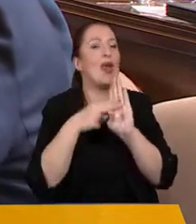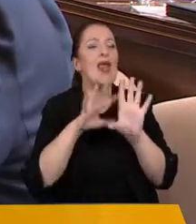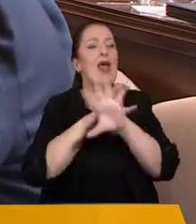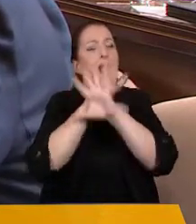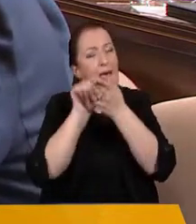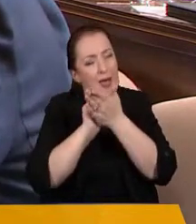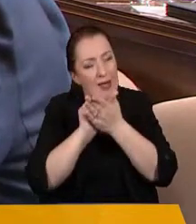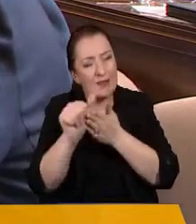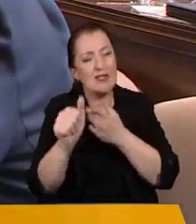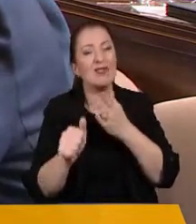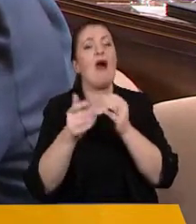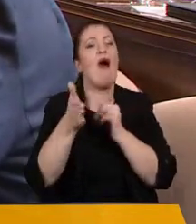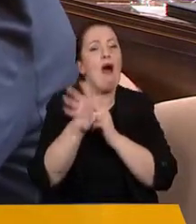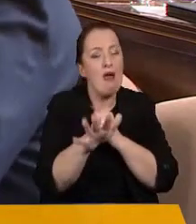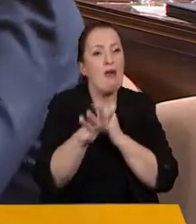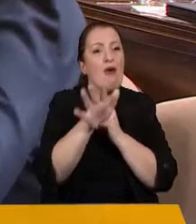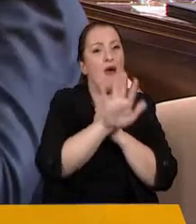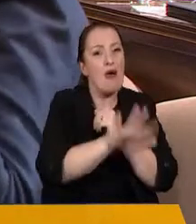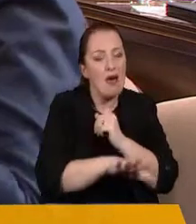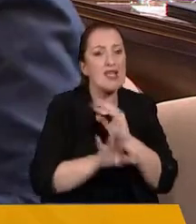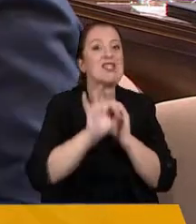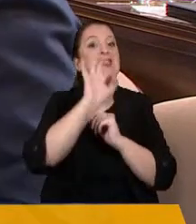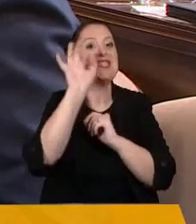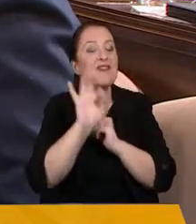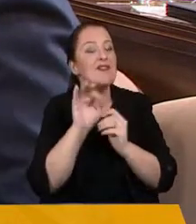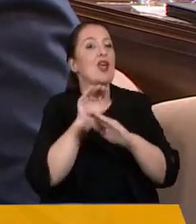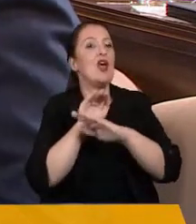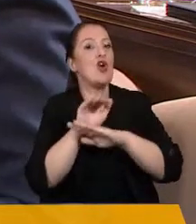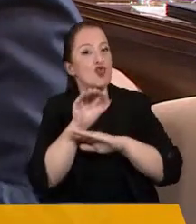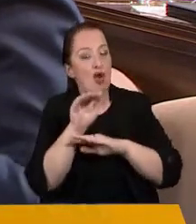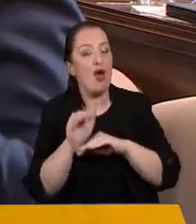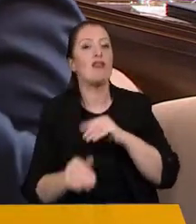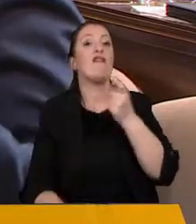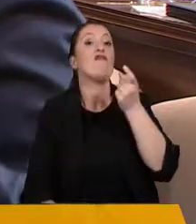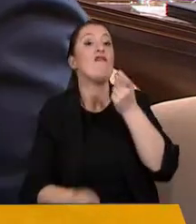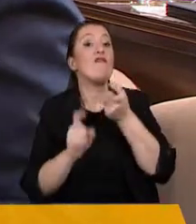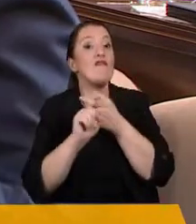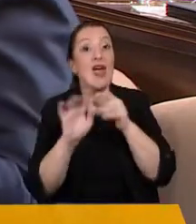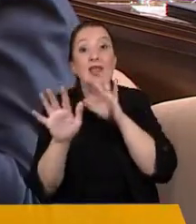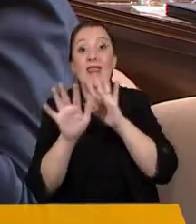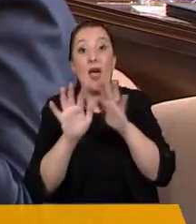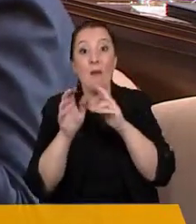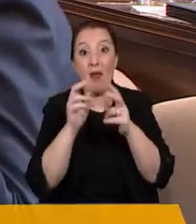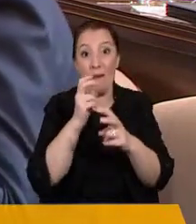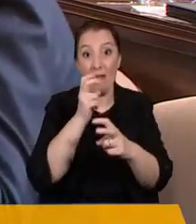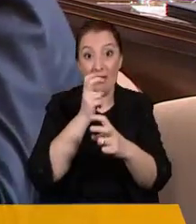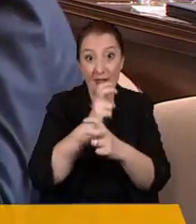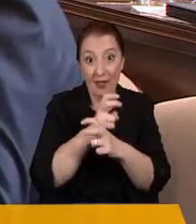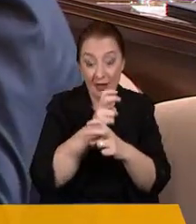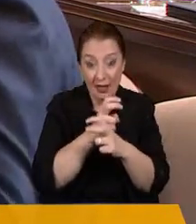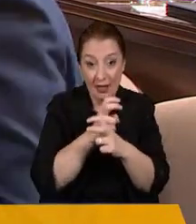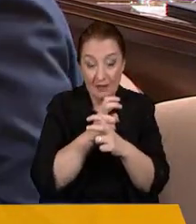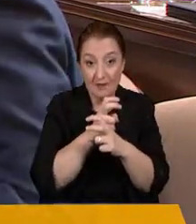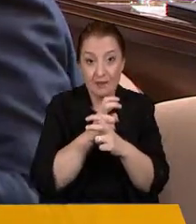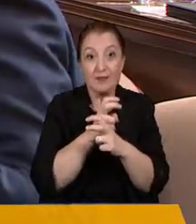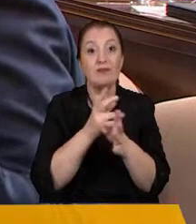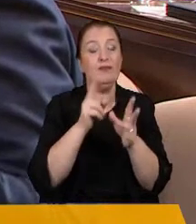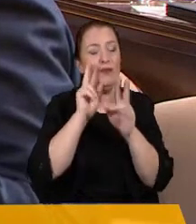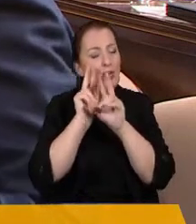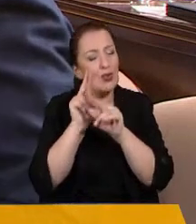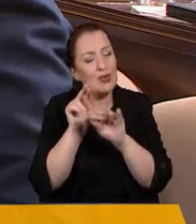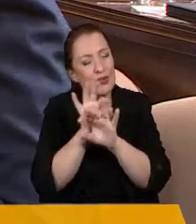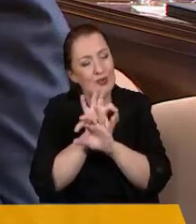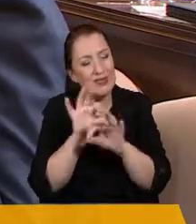hepsine ayrı ayrı Silivri'de yaşayan ve deprem riskiyle altında uykusuz